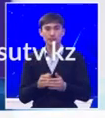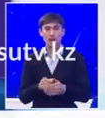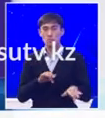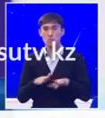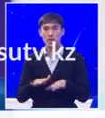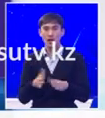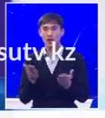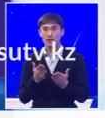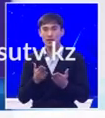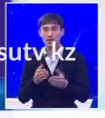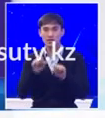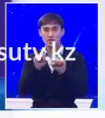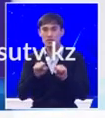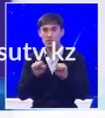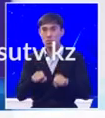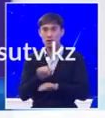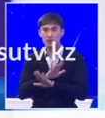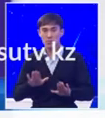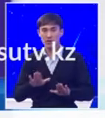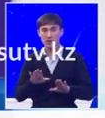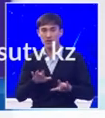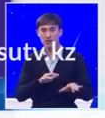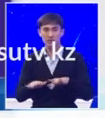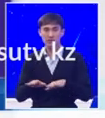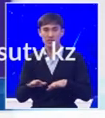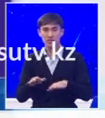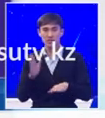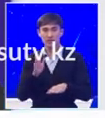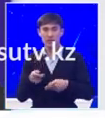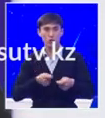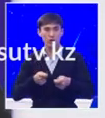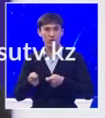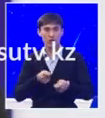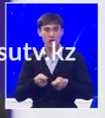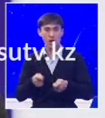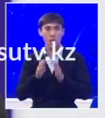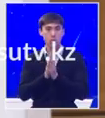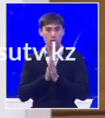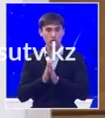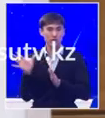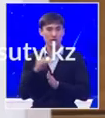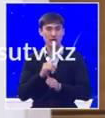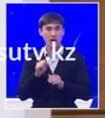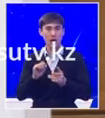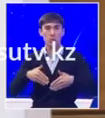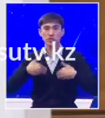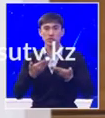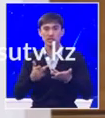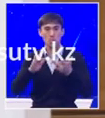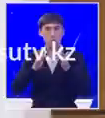меры или какие-то вот неправомерные такие действия совершать руководители, прошу всех обращаться в наш департамент. То есть мы быстро в